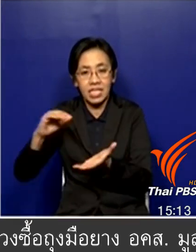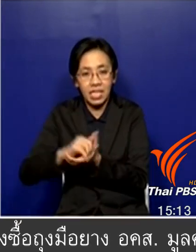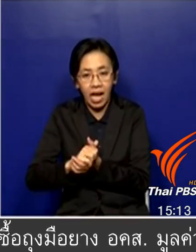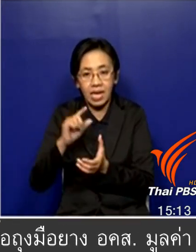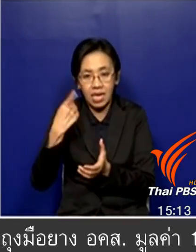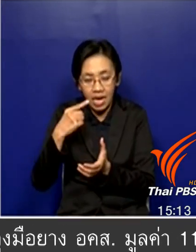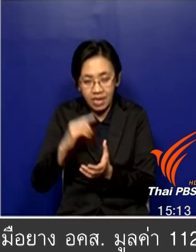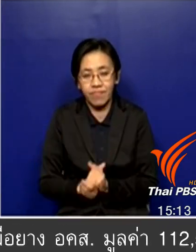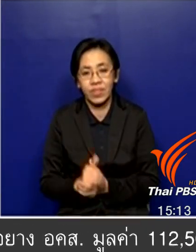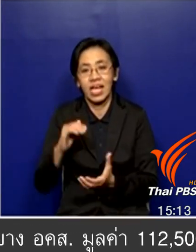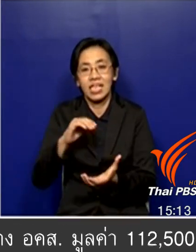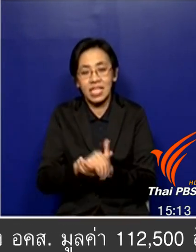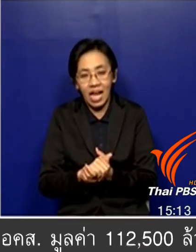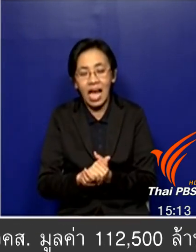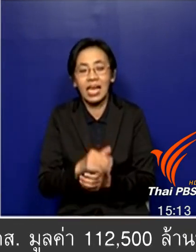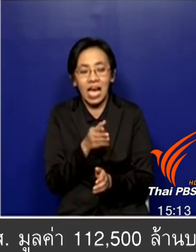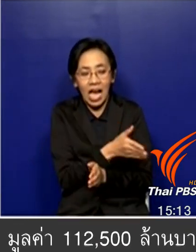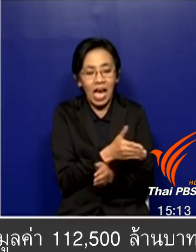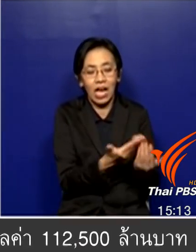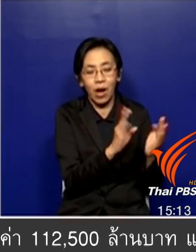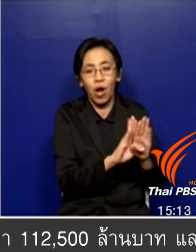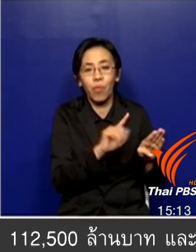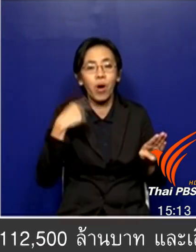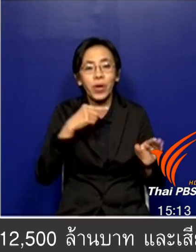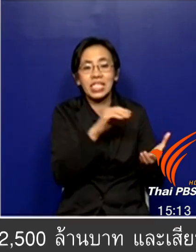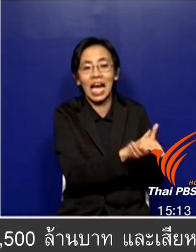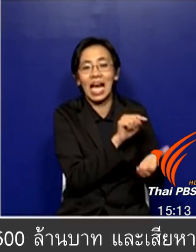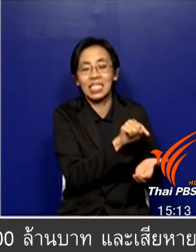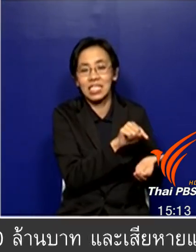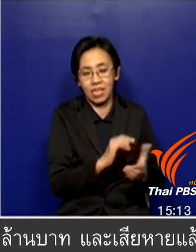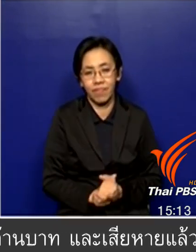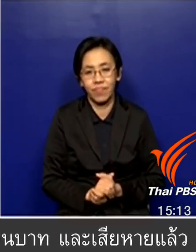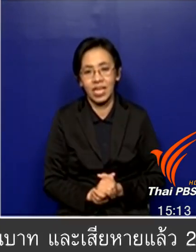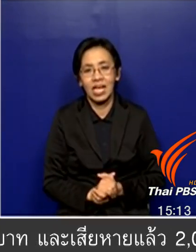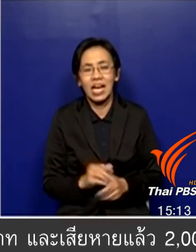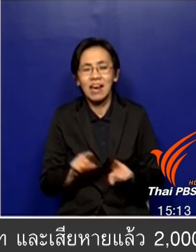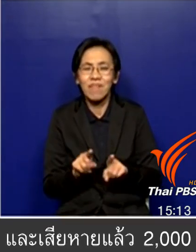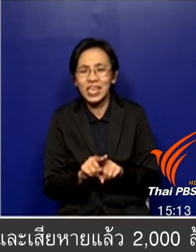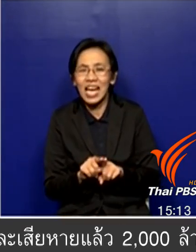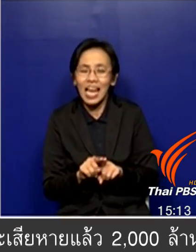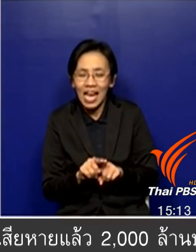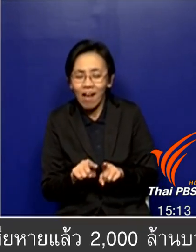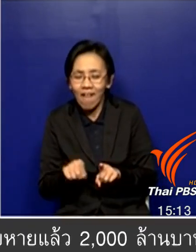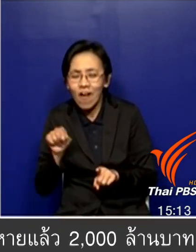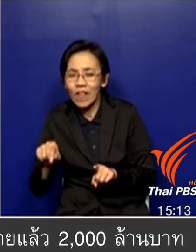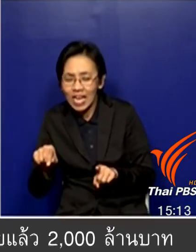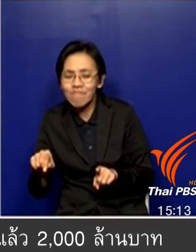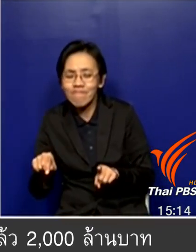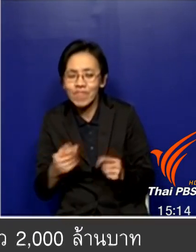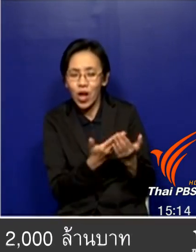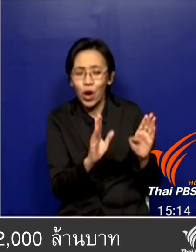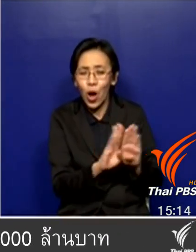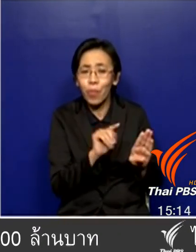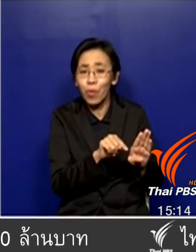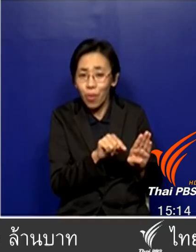นัร ลพี่ลกน้องของพนรยาในนิพลก็แปลงงๆวา อาจจะเที่วเป็คู่เขยของในพลครับธรมธาน